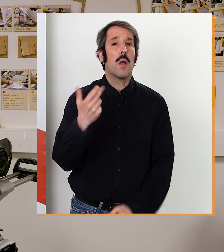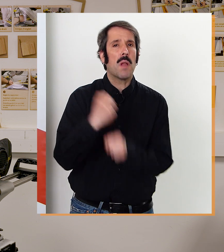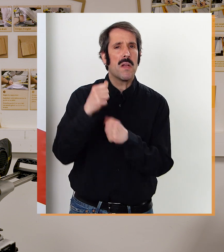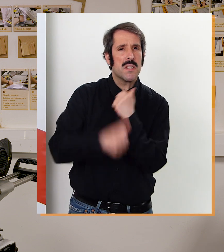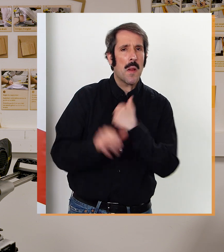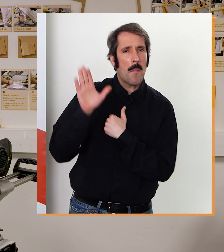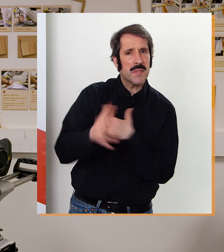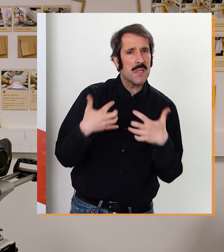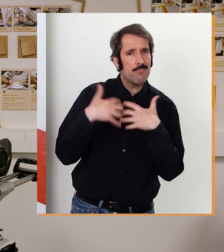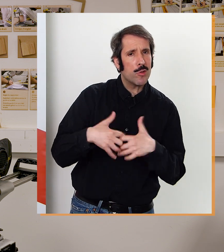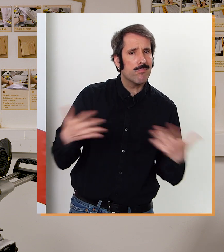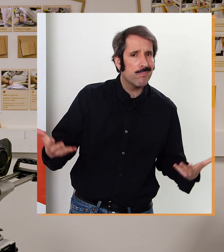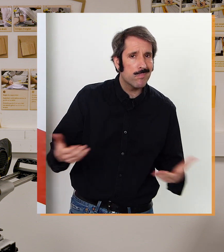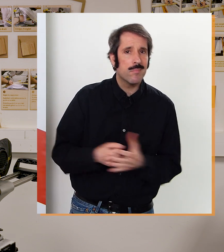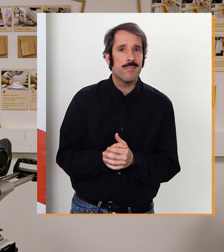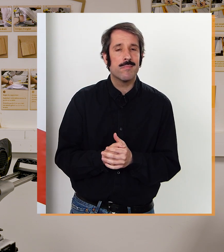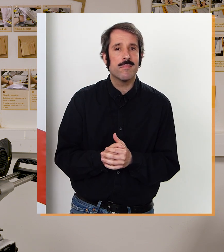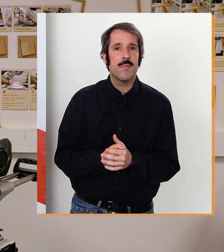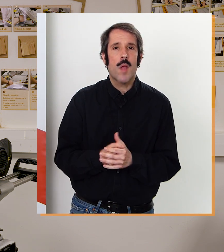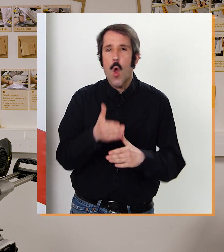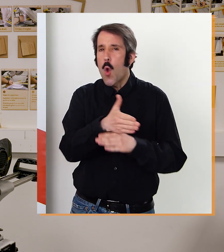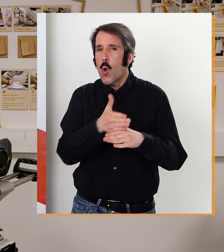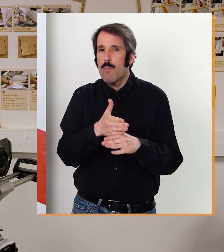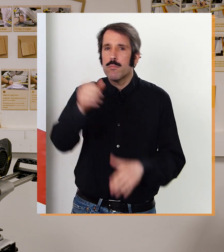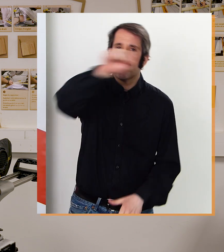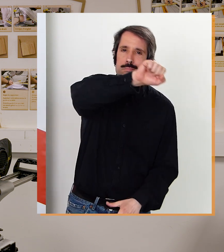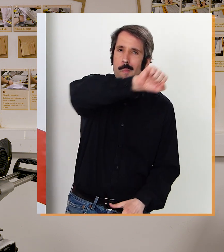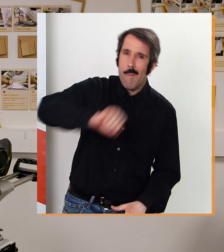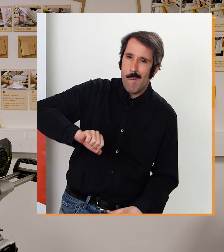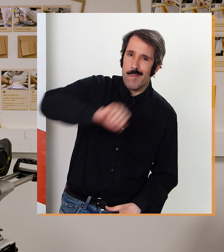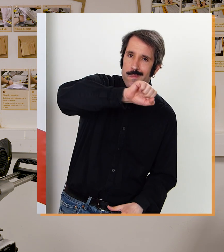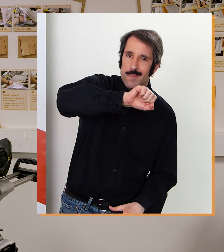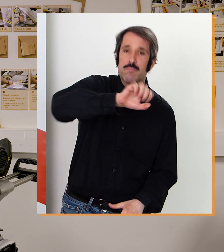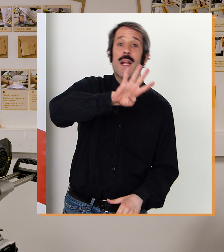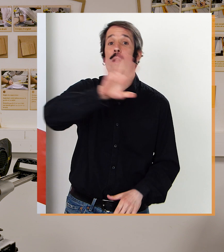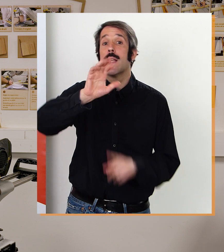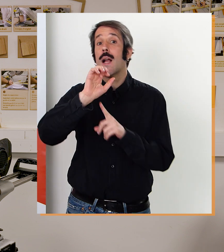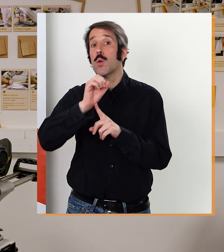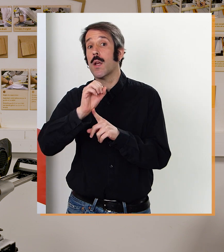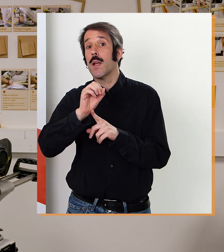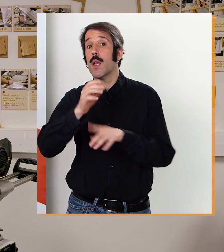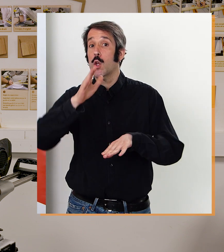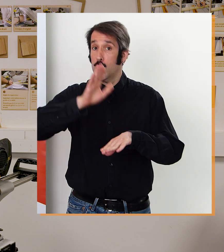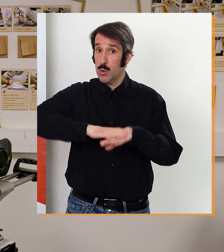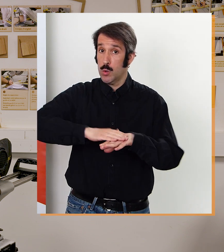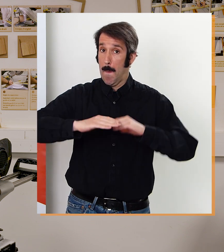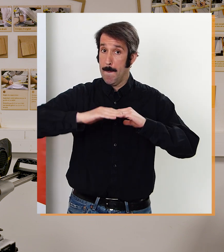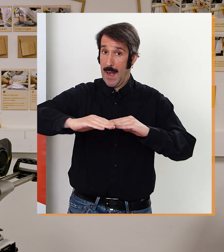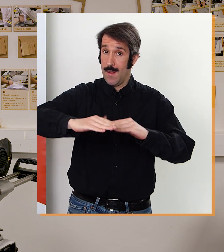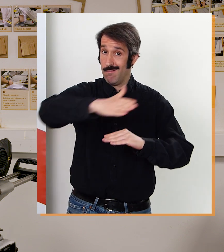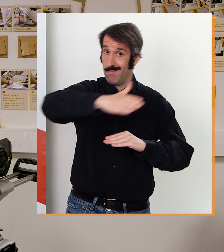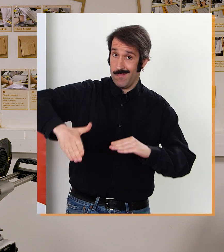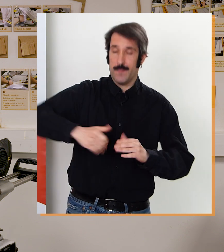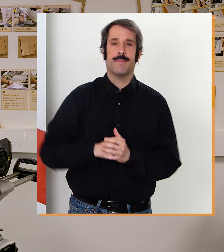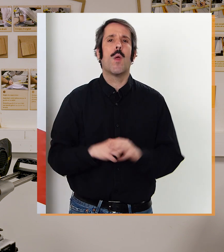Troisième travail qu'on pourrait réaliser sur la machine, la coupe d'onglet ou la coupe d'angle à 45 degrés sur le plat